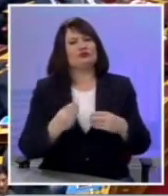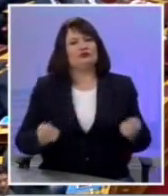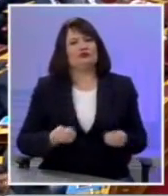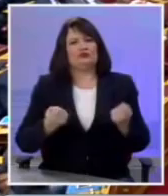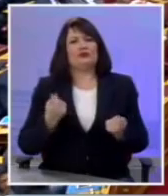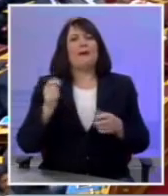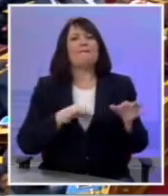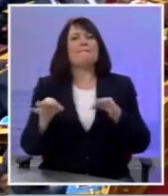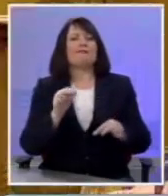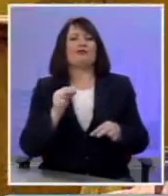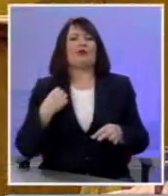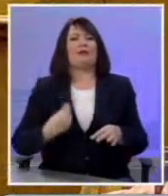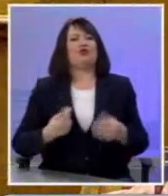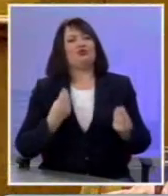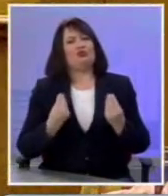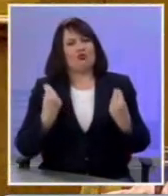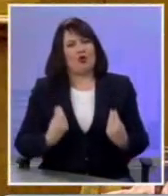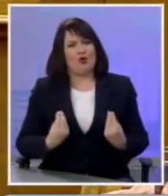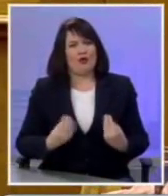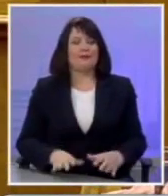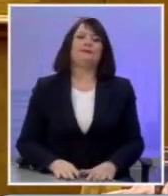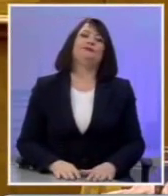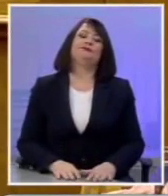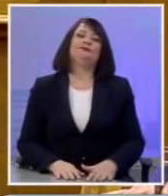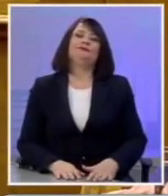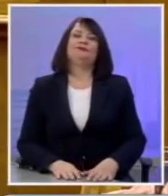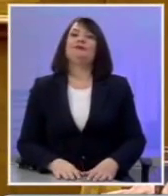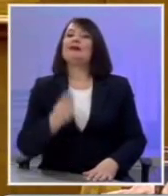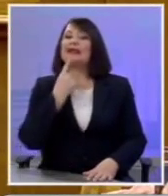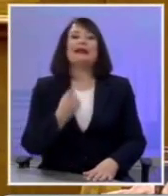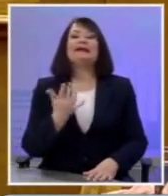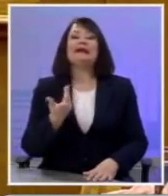περιουσιακών στοιχείων του Δημοσίου, κάνοντας μάλιστα αναφορά